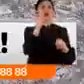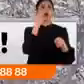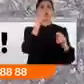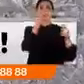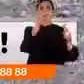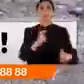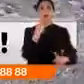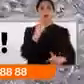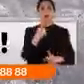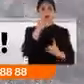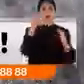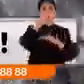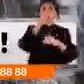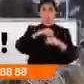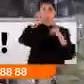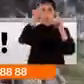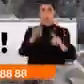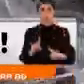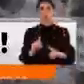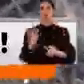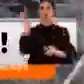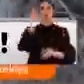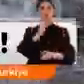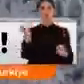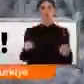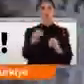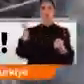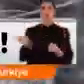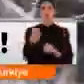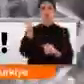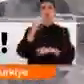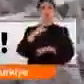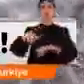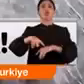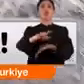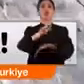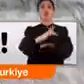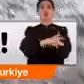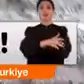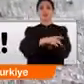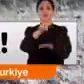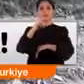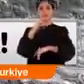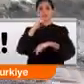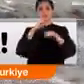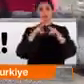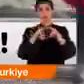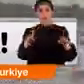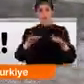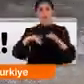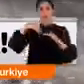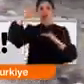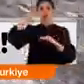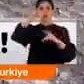Oraya ulaşabilmek için önce geldikleri iş makinesiyle yolun kenarındaki bu tel örgüleri parçaladılar ve ardından